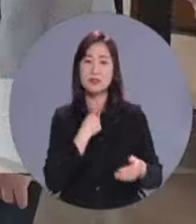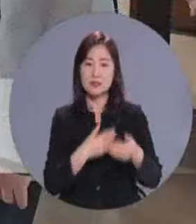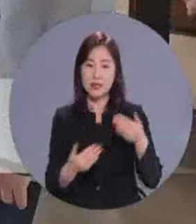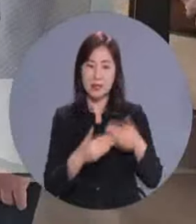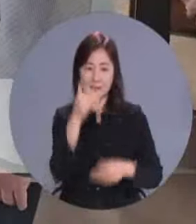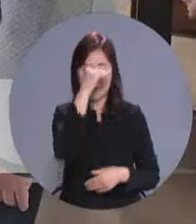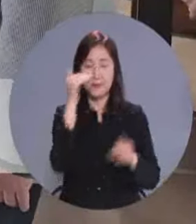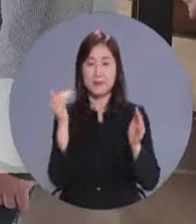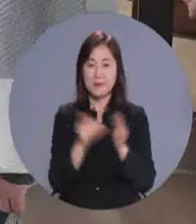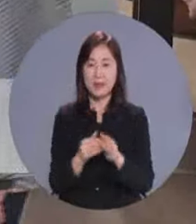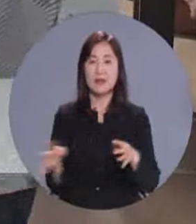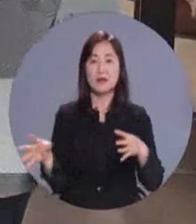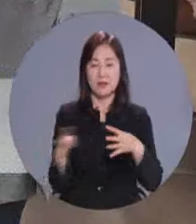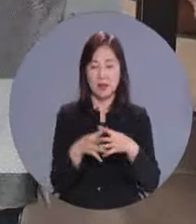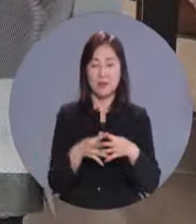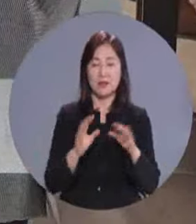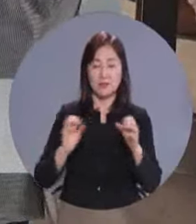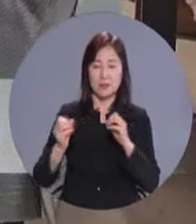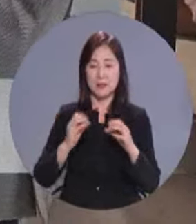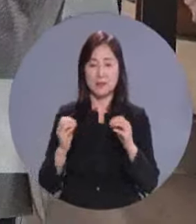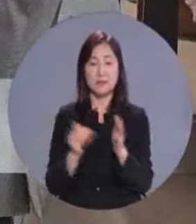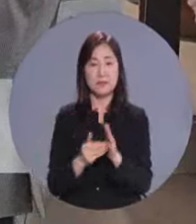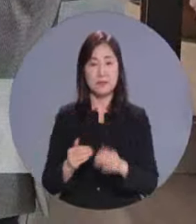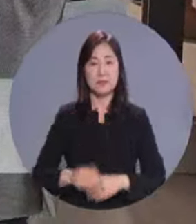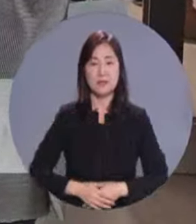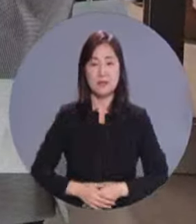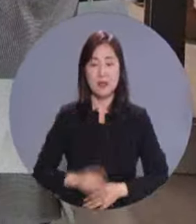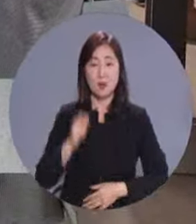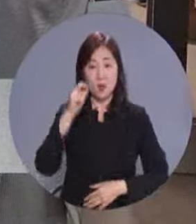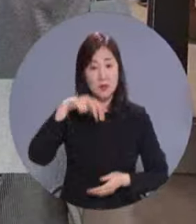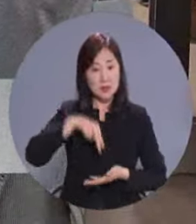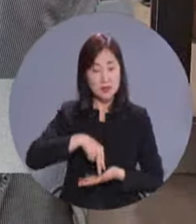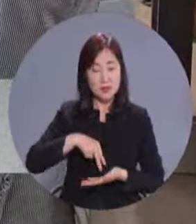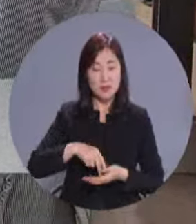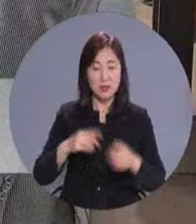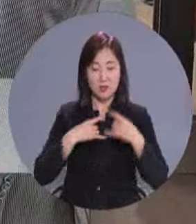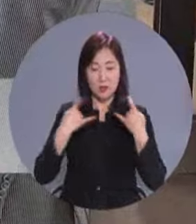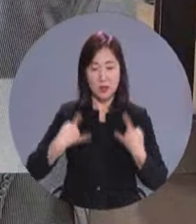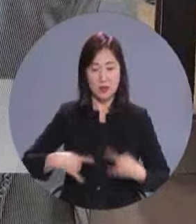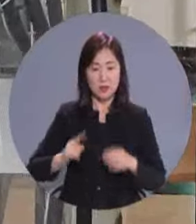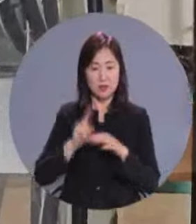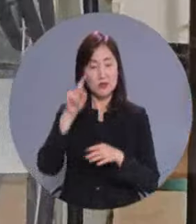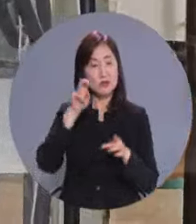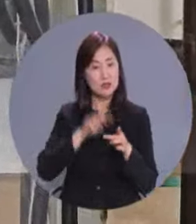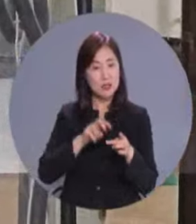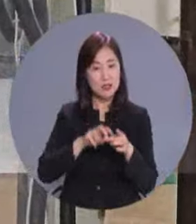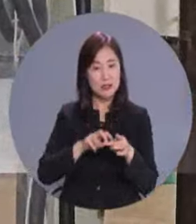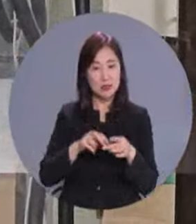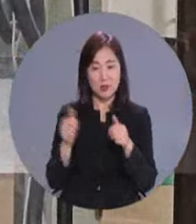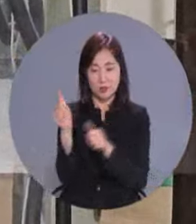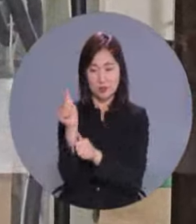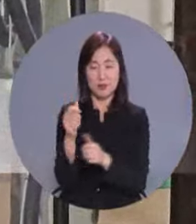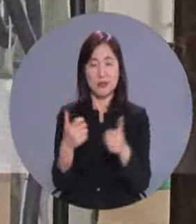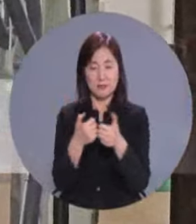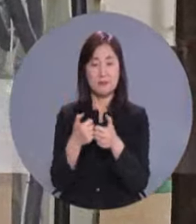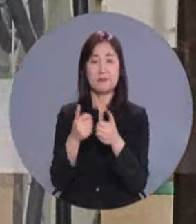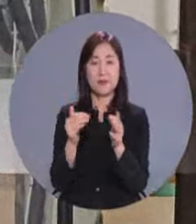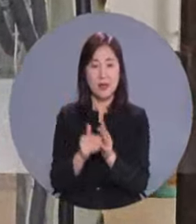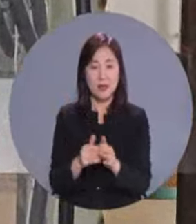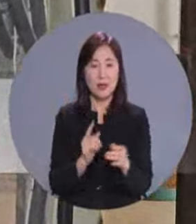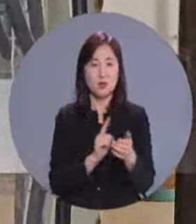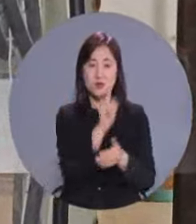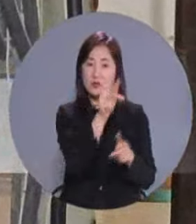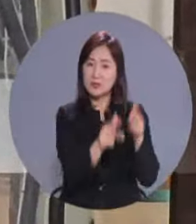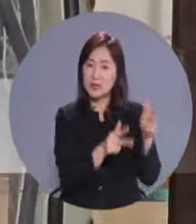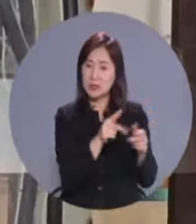시찰하고 협력 방안을 논의했습니다 고군은 특히 프랑스 국립 우주센터 부국장과 면담에서 우주